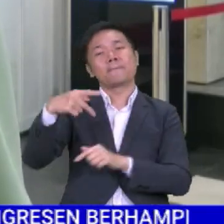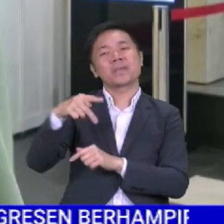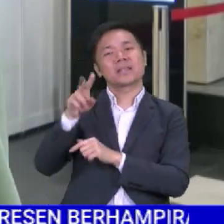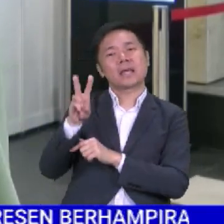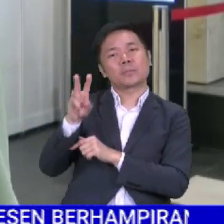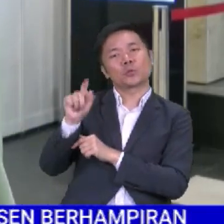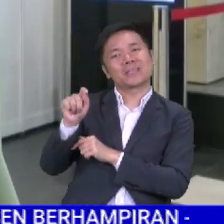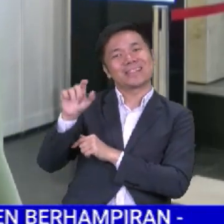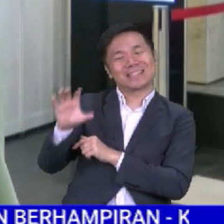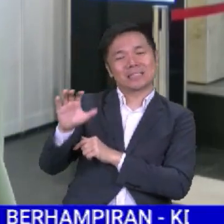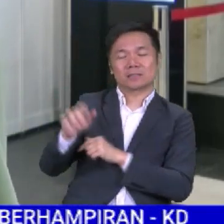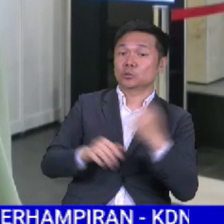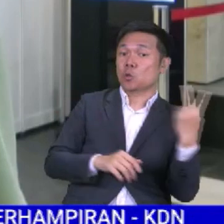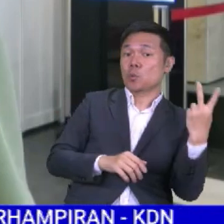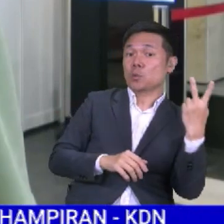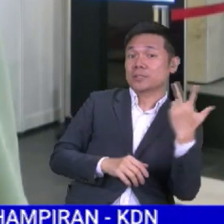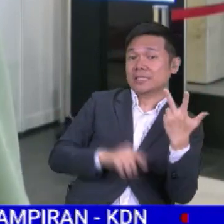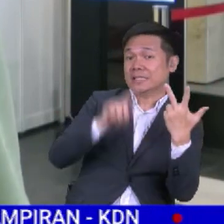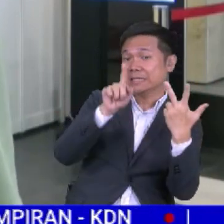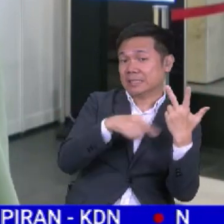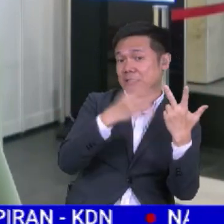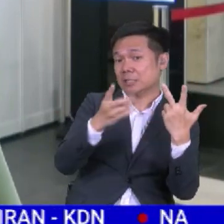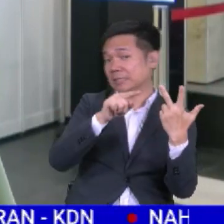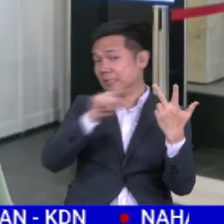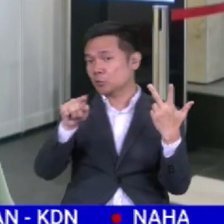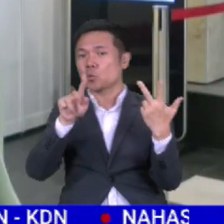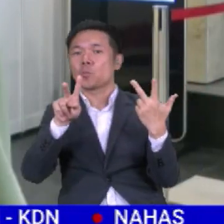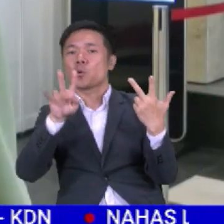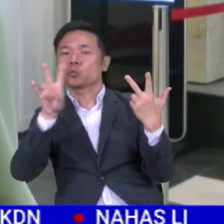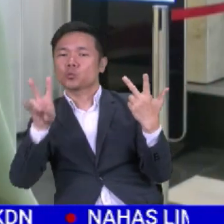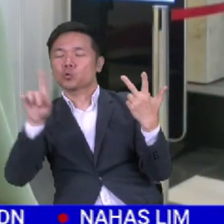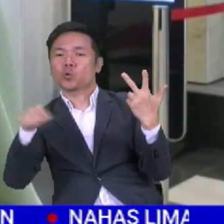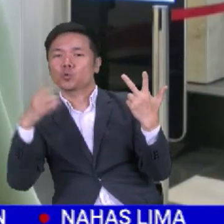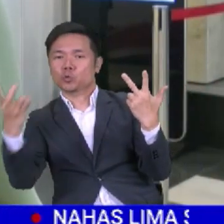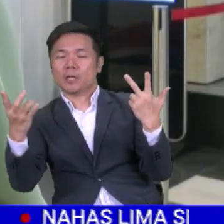PWTC bermula 23 sehingga 27 Julai ini,